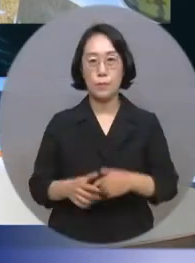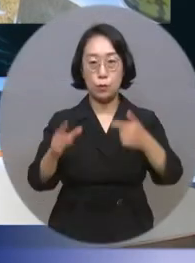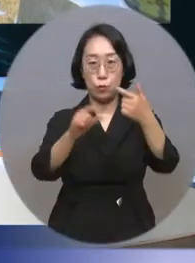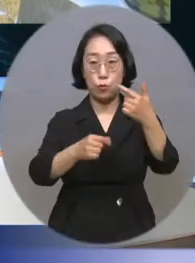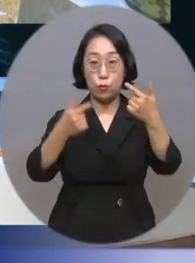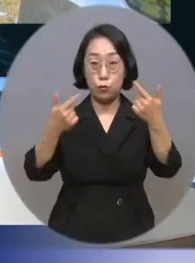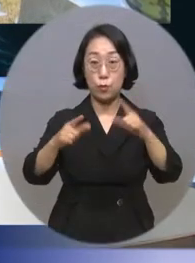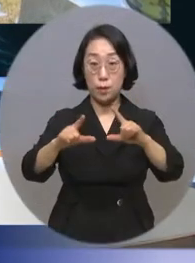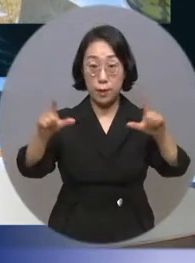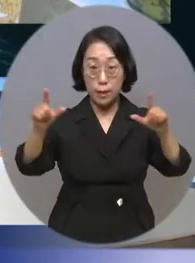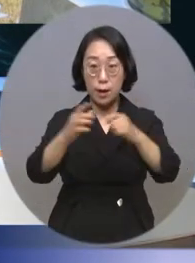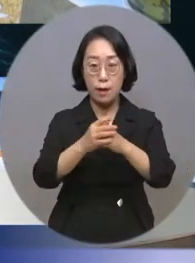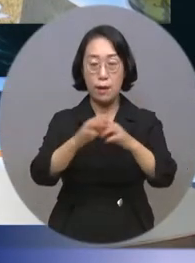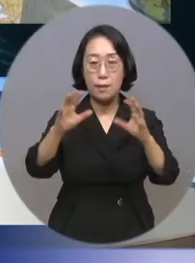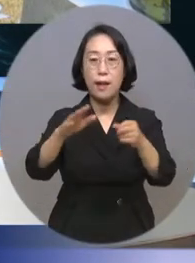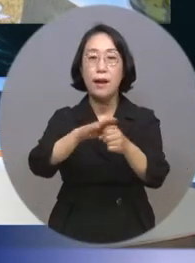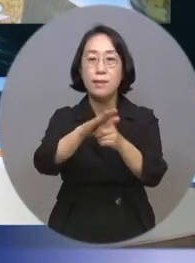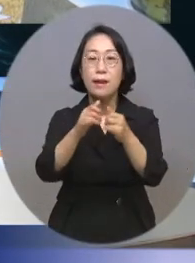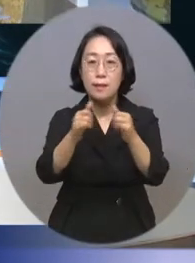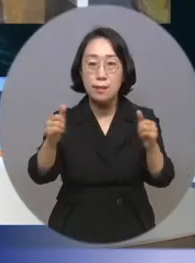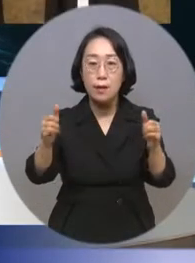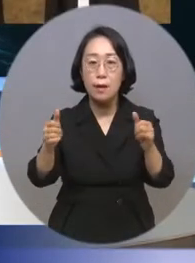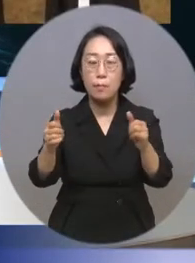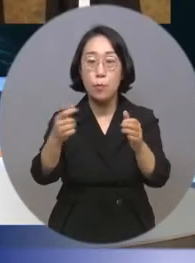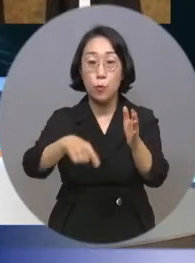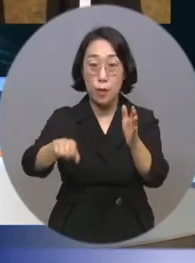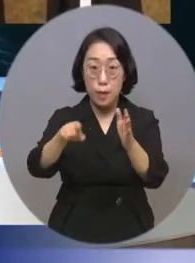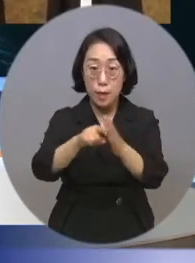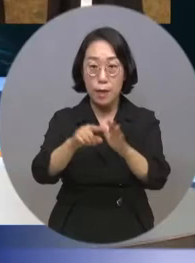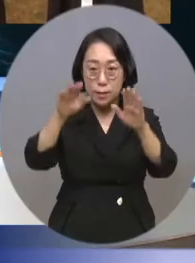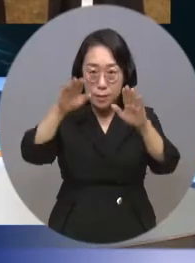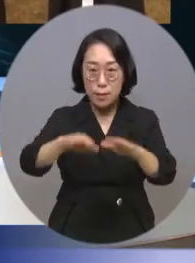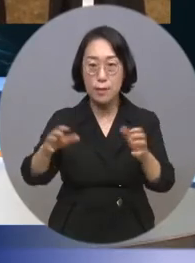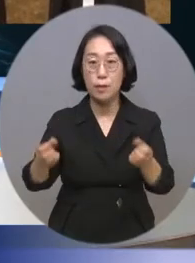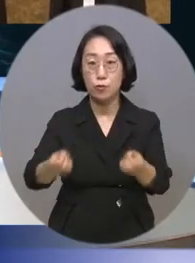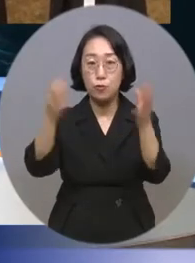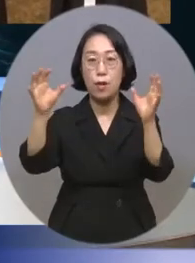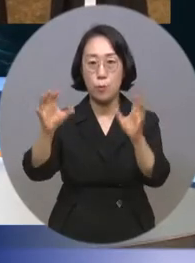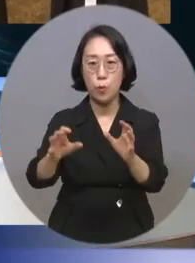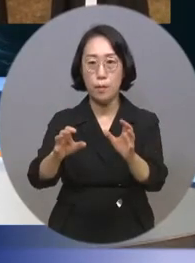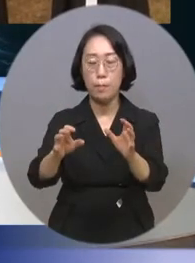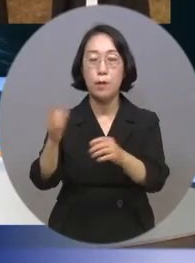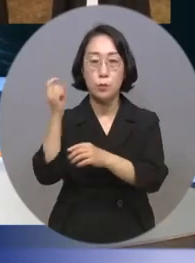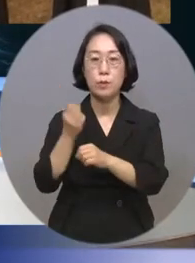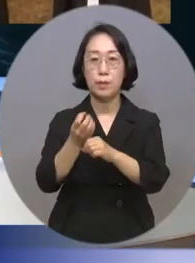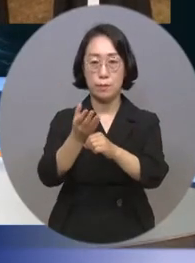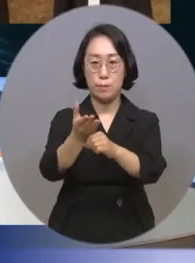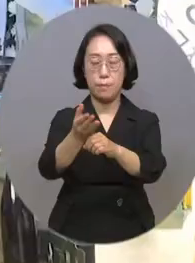현충일을 맞아 반공 애국지사 제향제가 열렸습니다. 보도에 이준호 기자입니다.